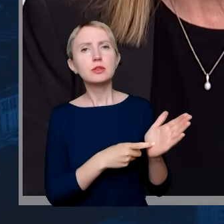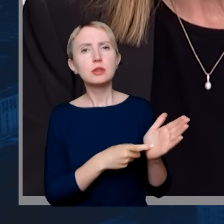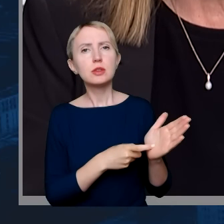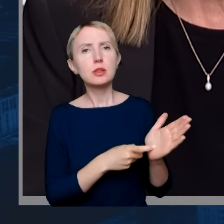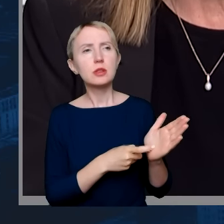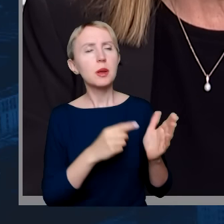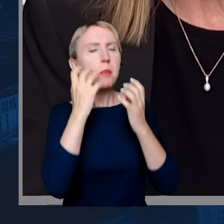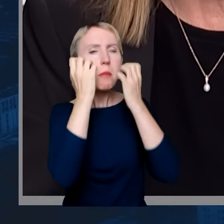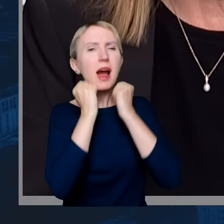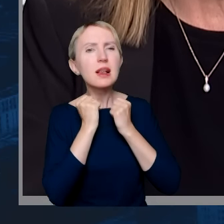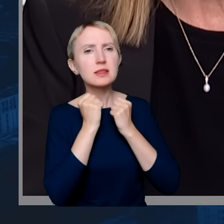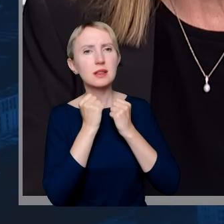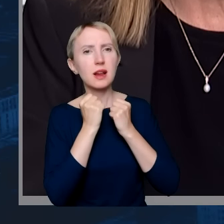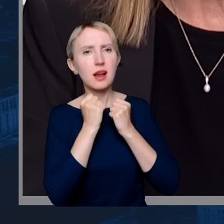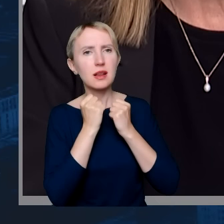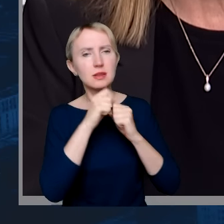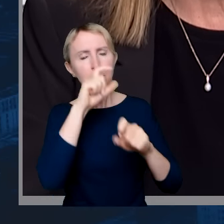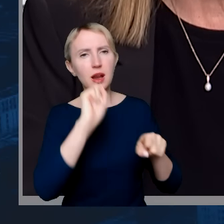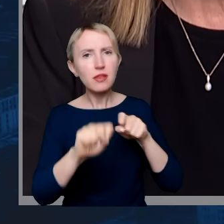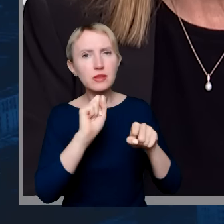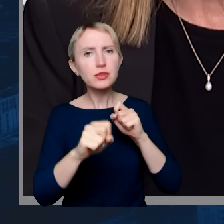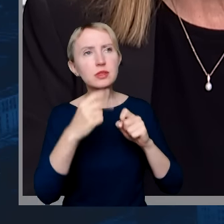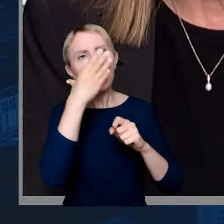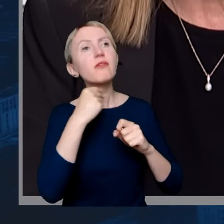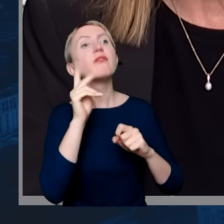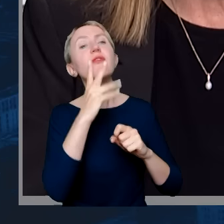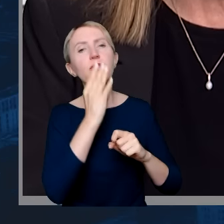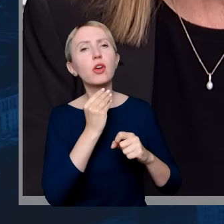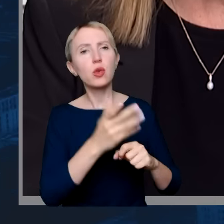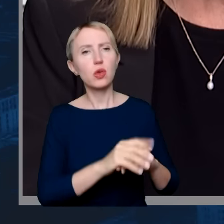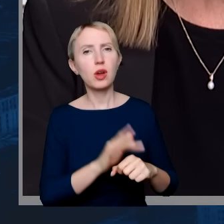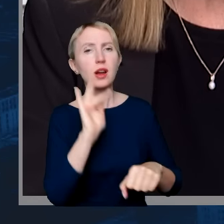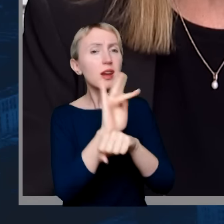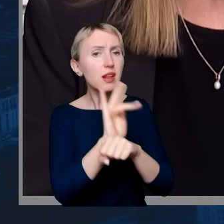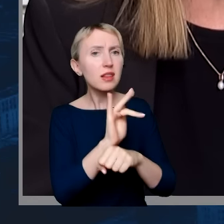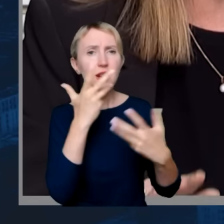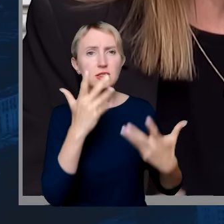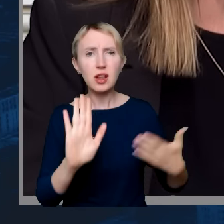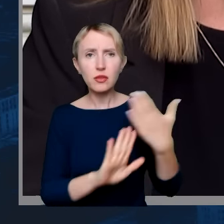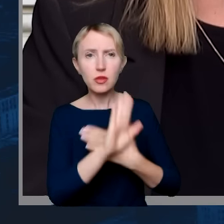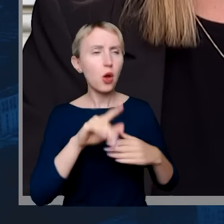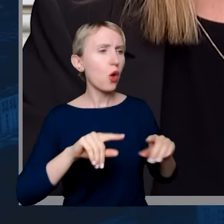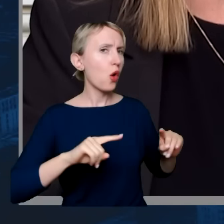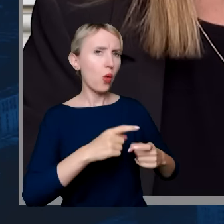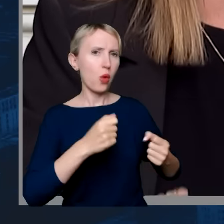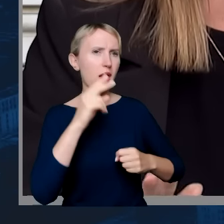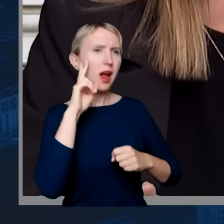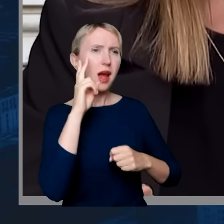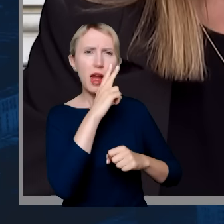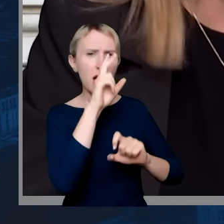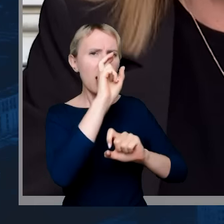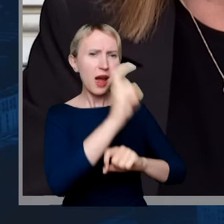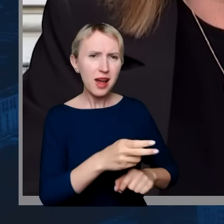maski, zdejmowali maski i pokazywali swoją twarz, chcieli ich piętnować publicznie, organizowali wielki hejt wobec. Chcieli, żeby rodziny